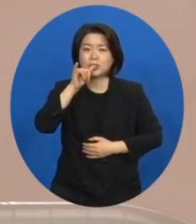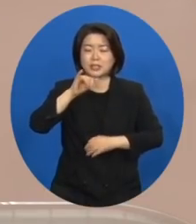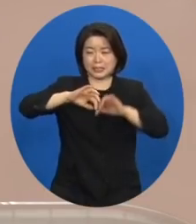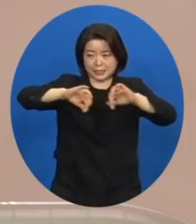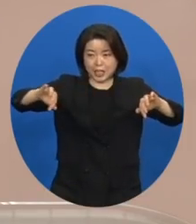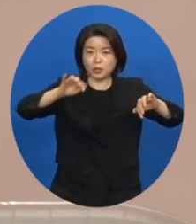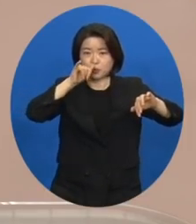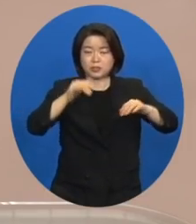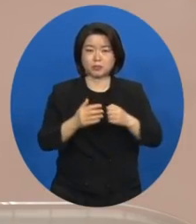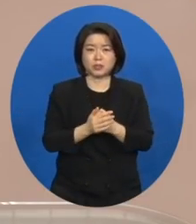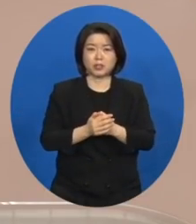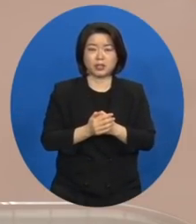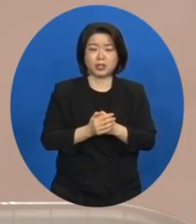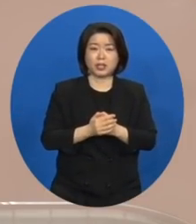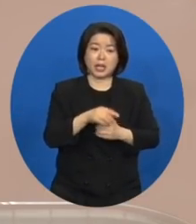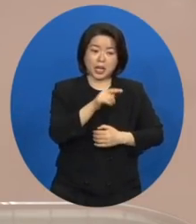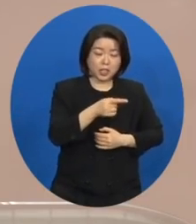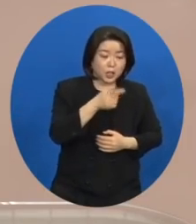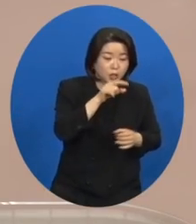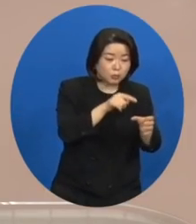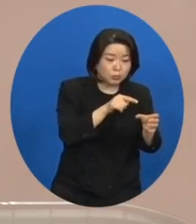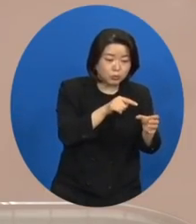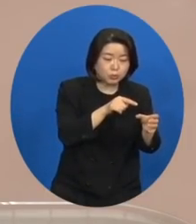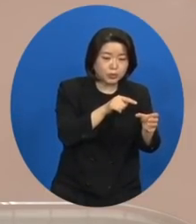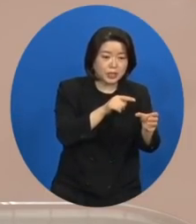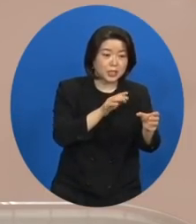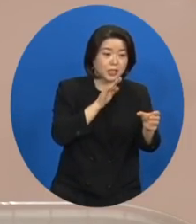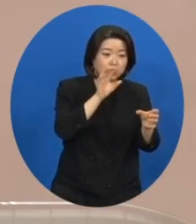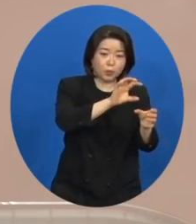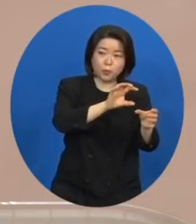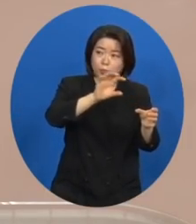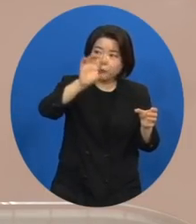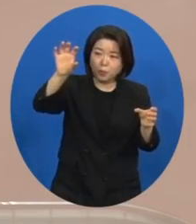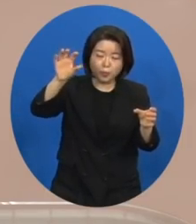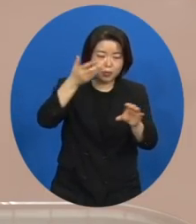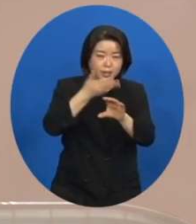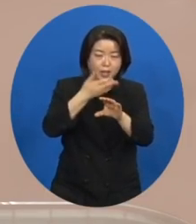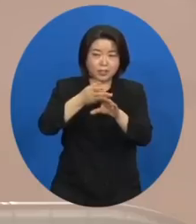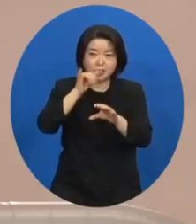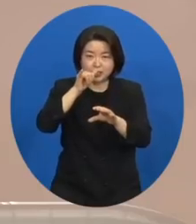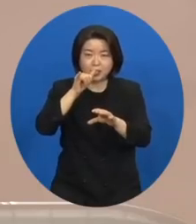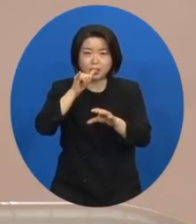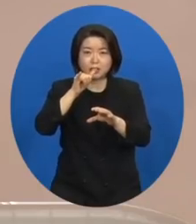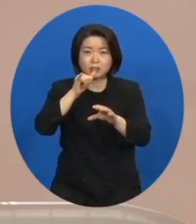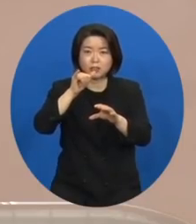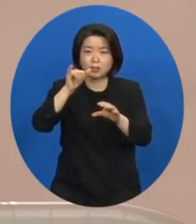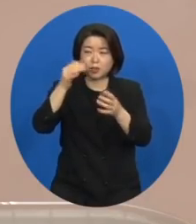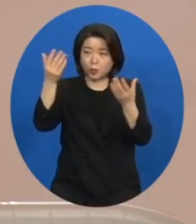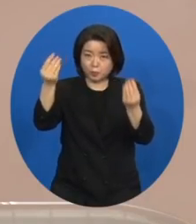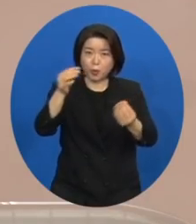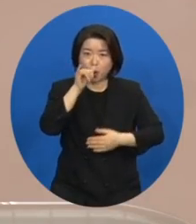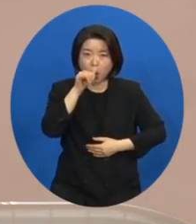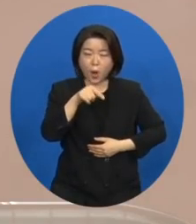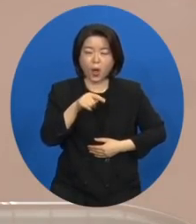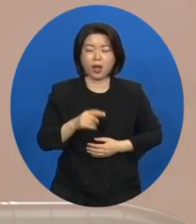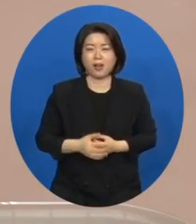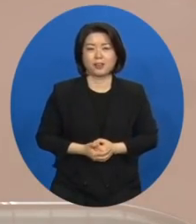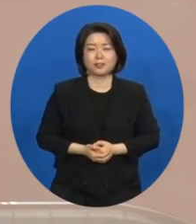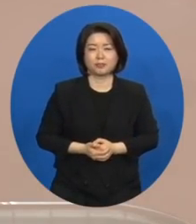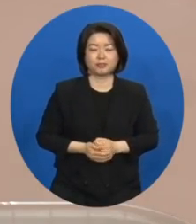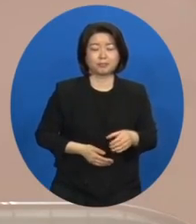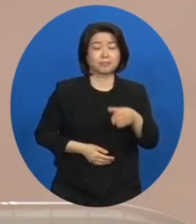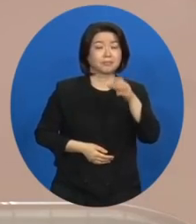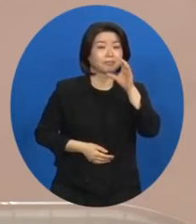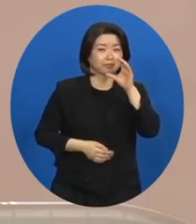물은 참된 모리 있음을 보여주는 복사판 이라는 겁니다 제물을 아시게 씁니다